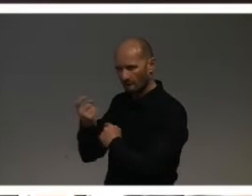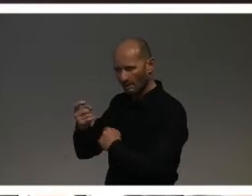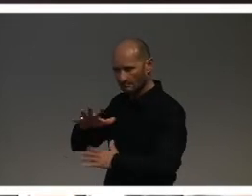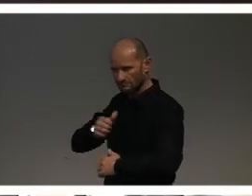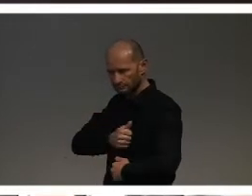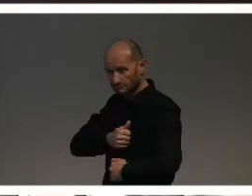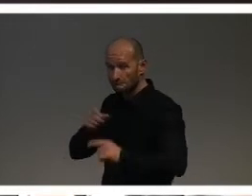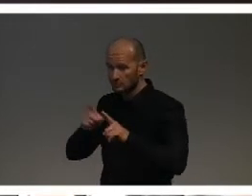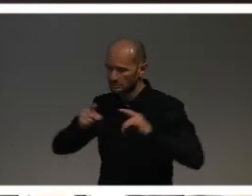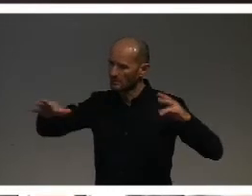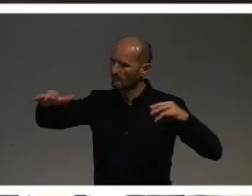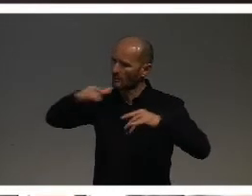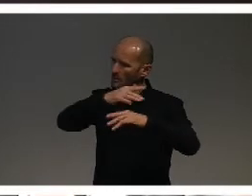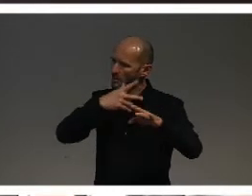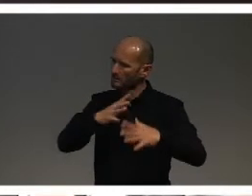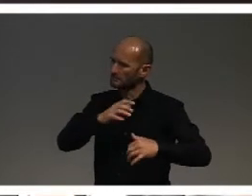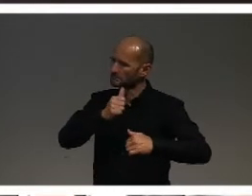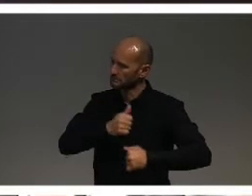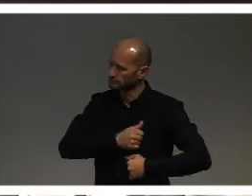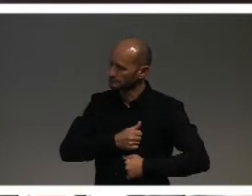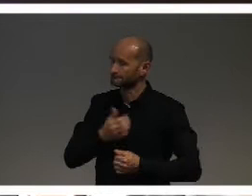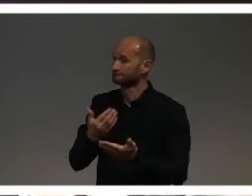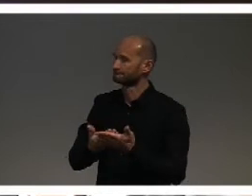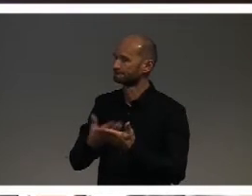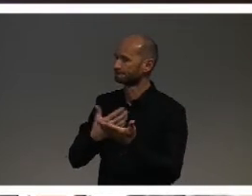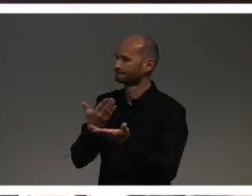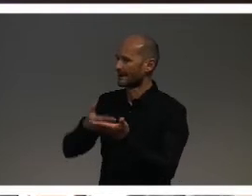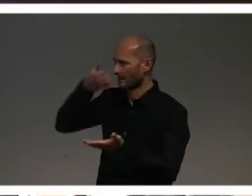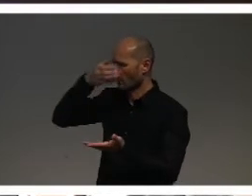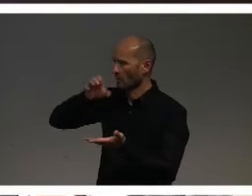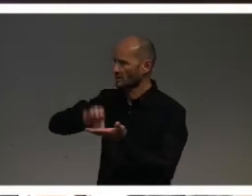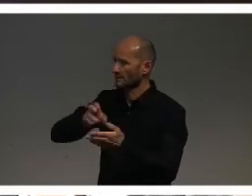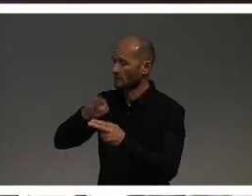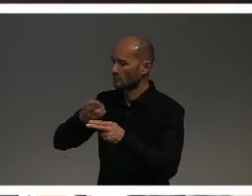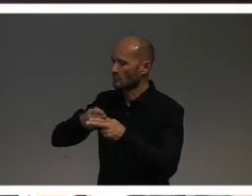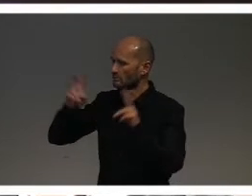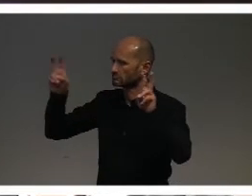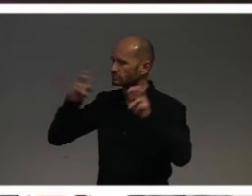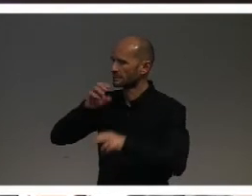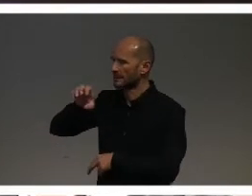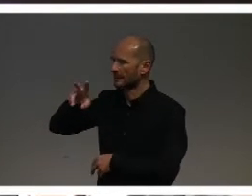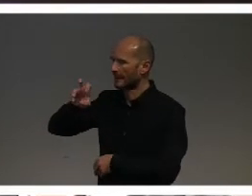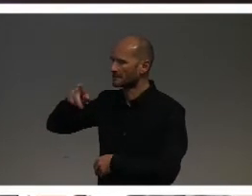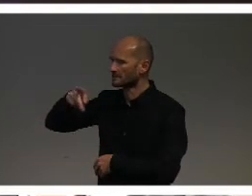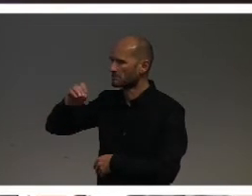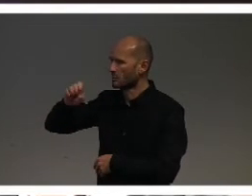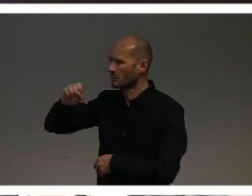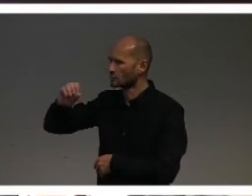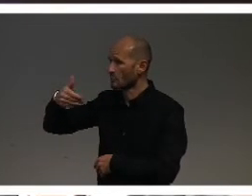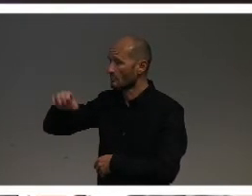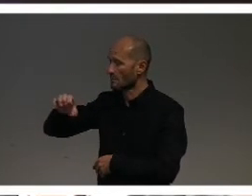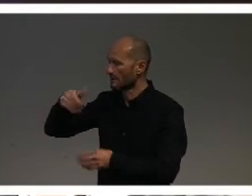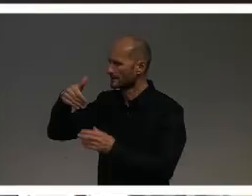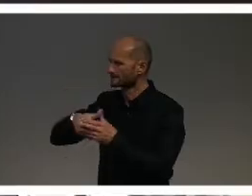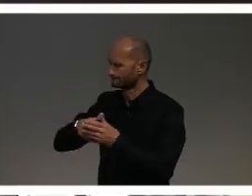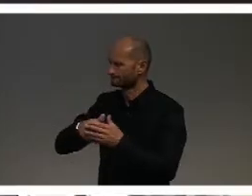c'est là qu'émerge ce concept d'exposome, qui s'est traduit par une déclinaison dans le Code de la santé publique. J'ai